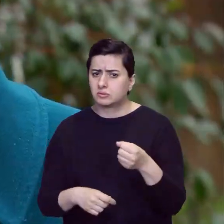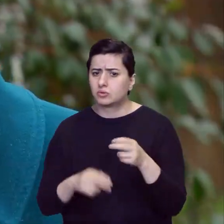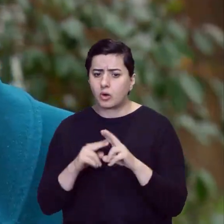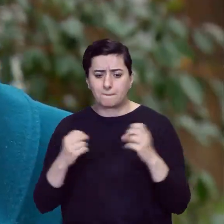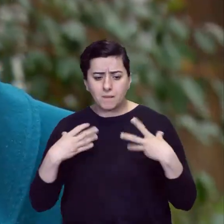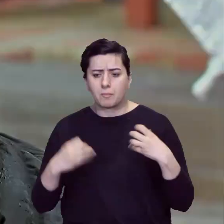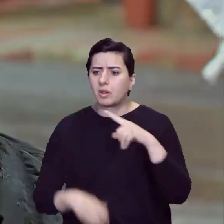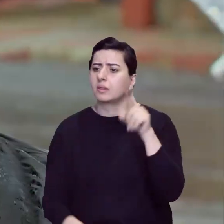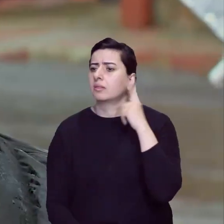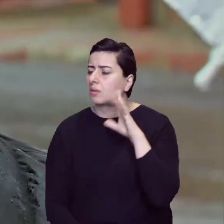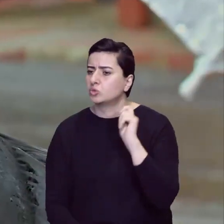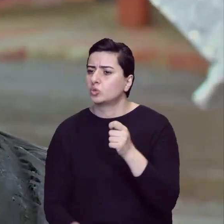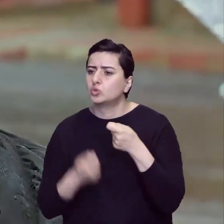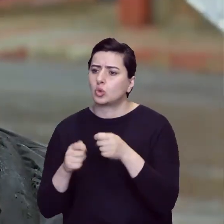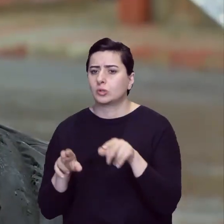dedi ama dinlemediler.